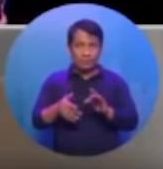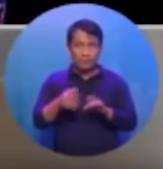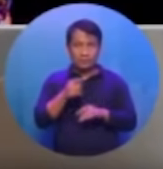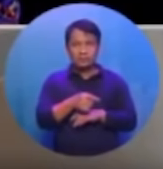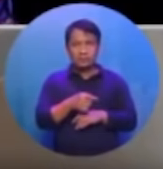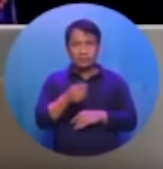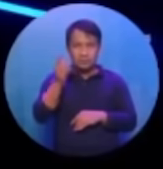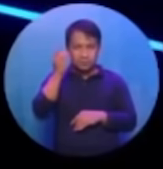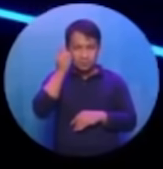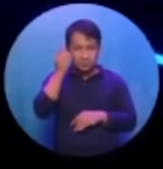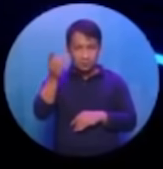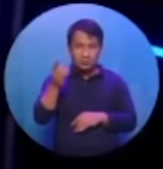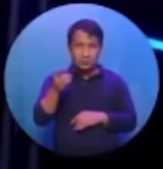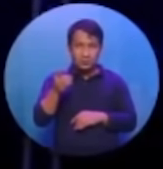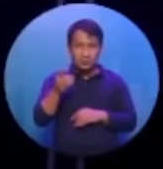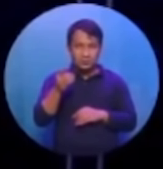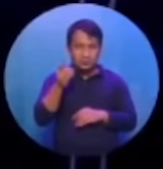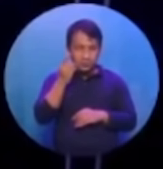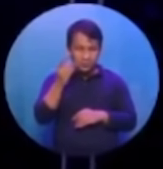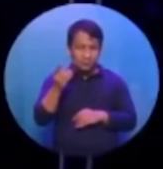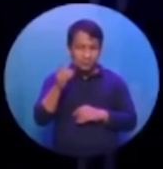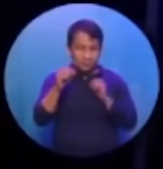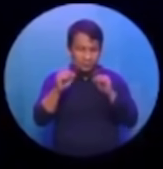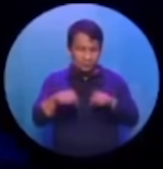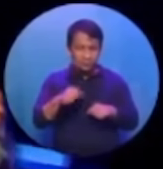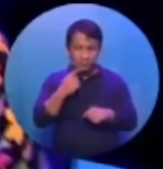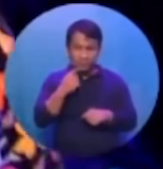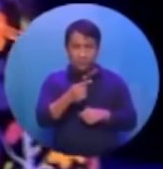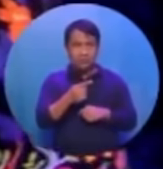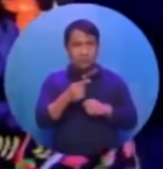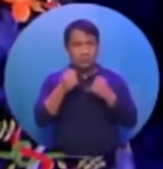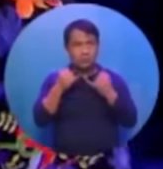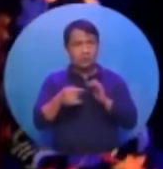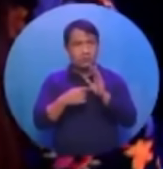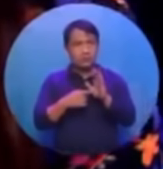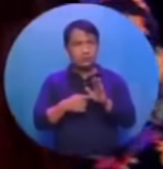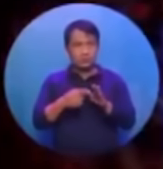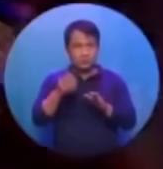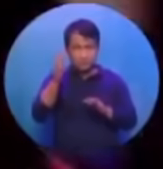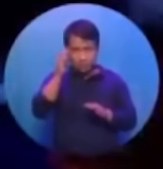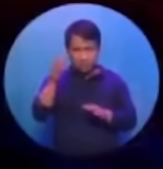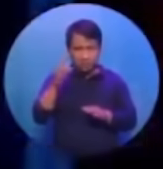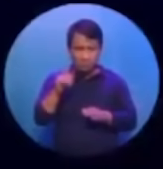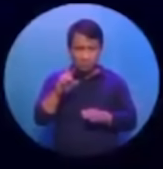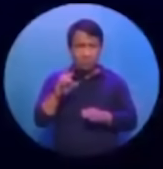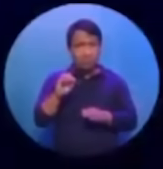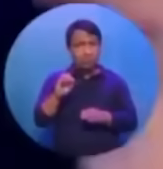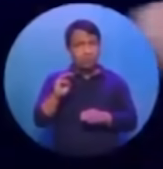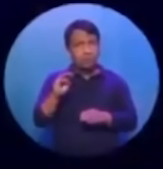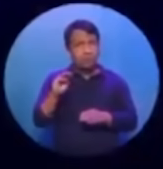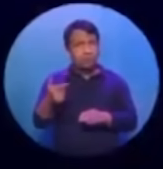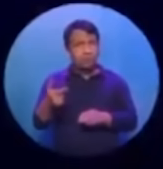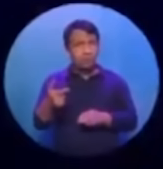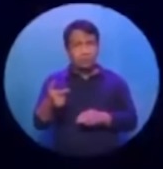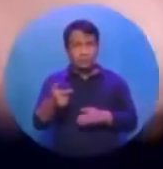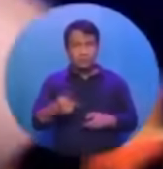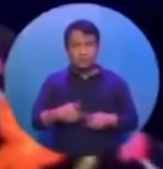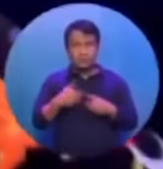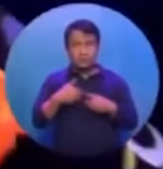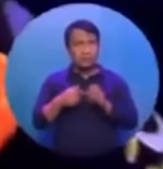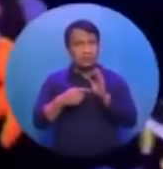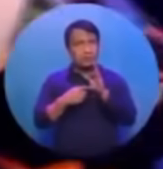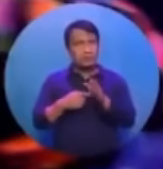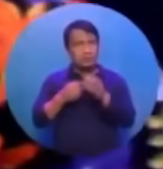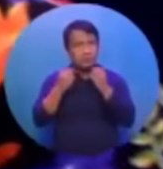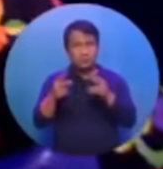si Donica sa netizens, Idol Rafi. Talagang intense sila ngayon. Si Katrina Palad, OMG, ate, konting hiya naman. God. Pero